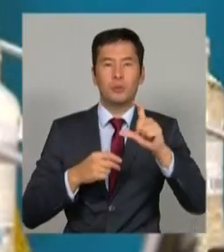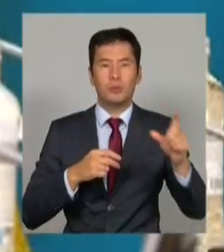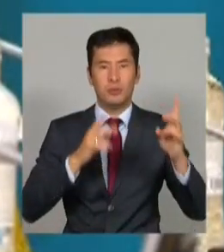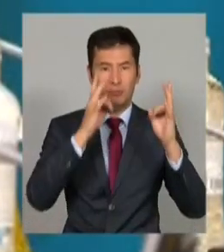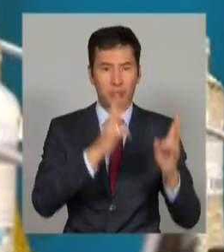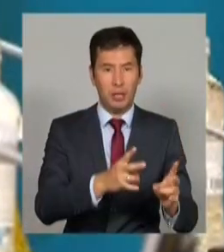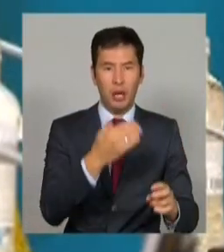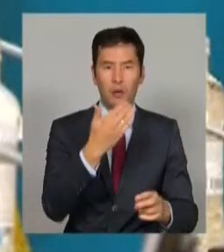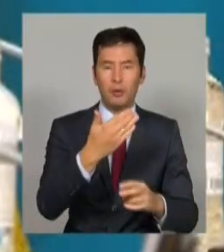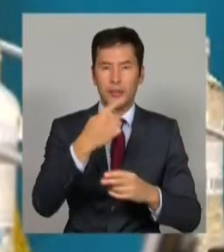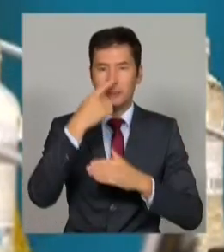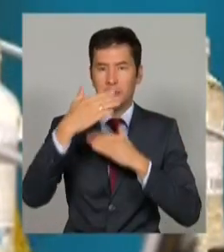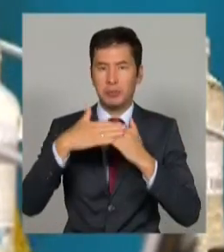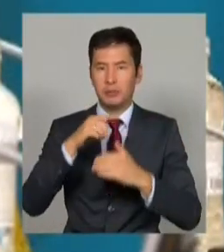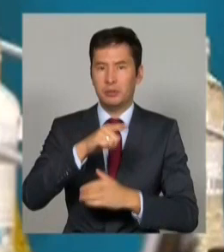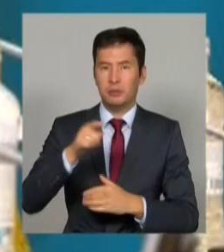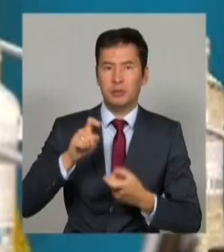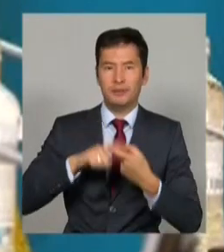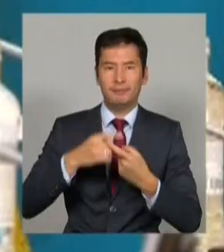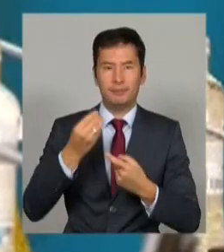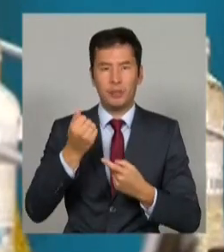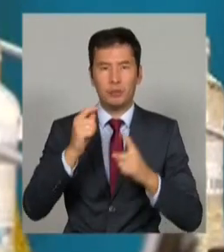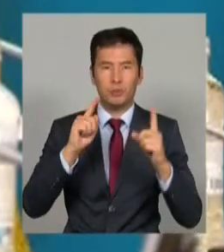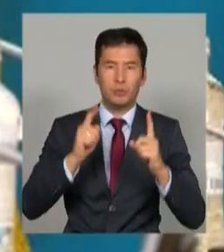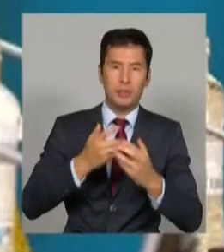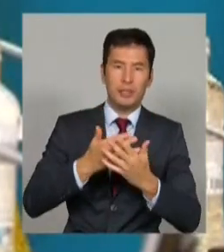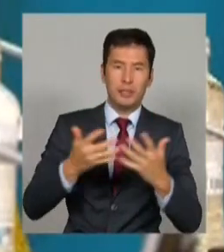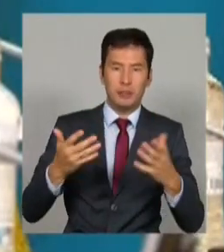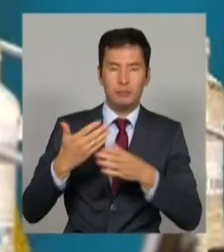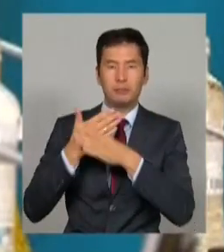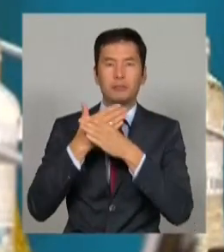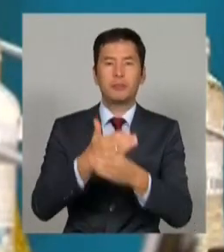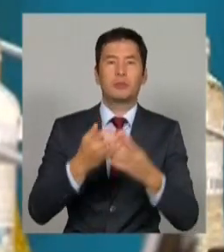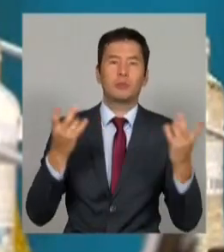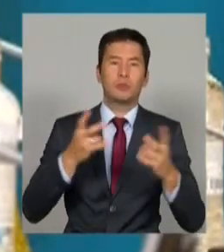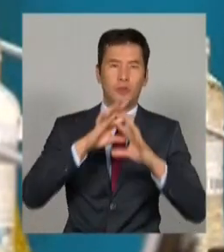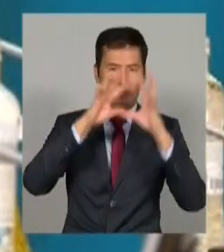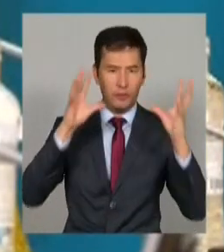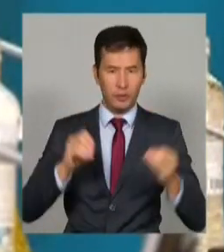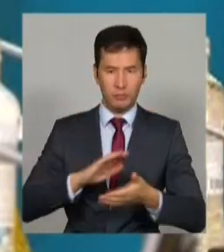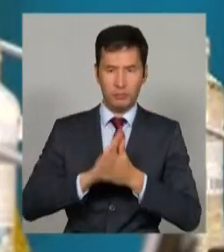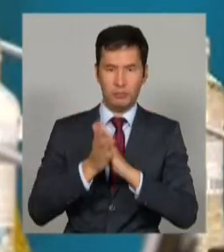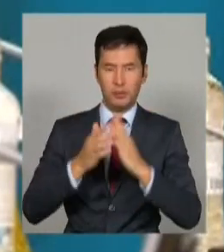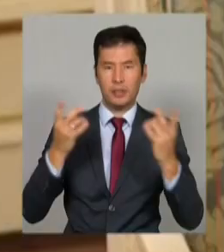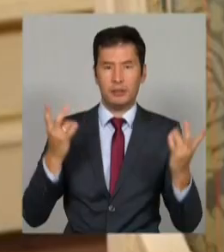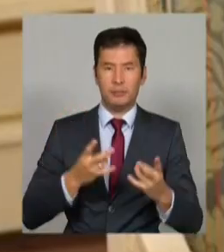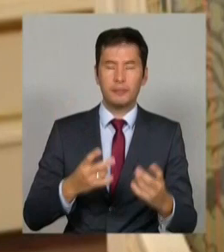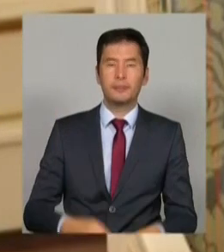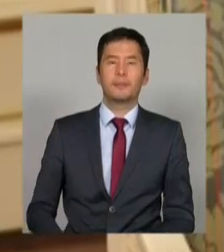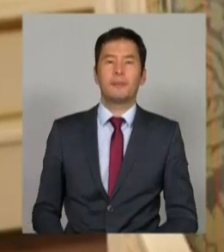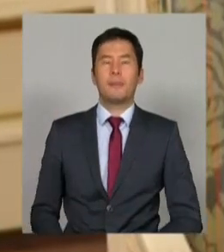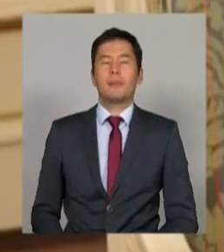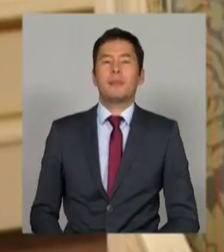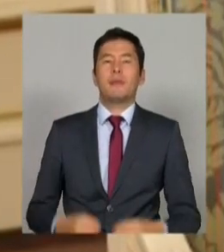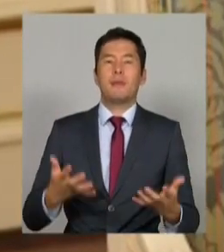отбасын әлеуметтік қорғау және зардап шеккен тұрғындарға көмек көрсету үшін барлық қажетті шаралар қабылдансын.